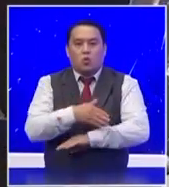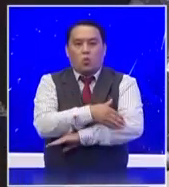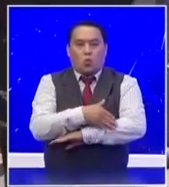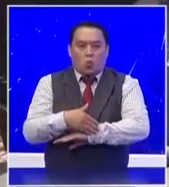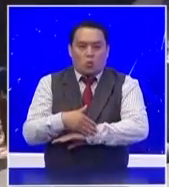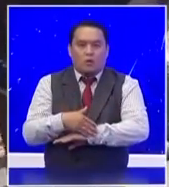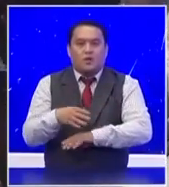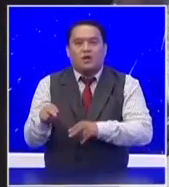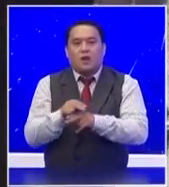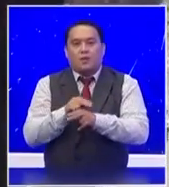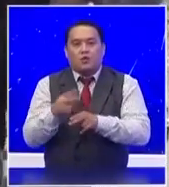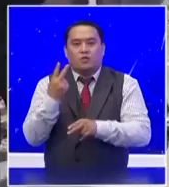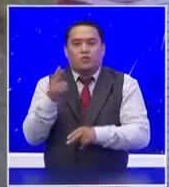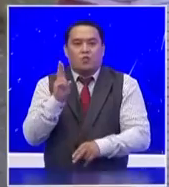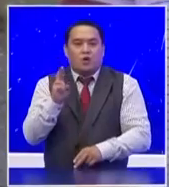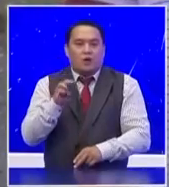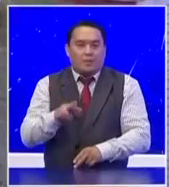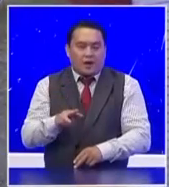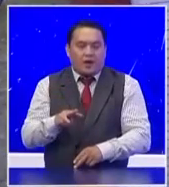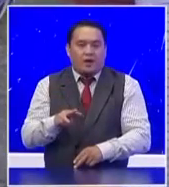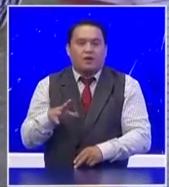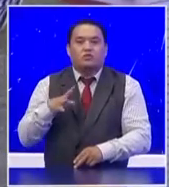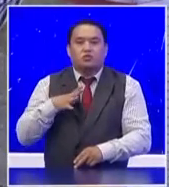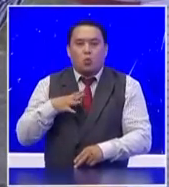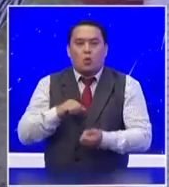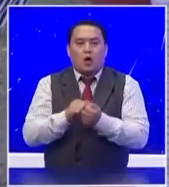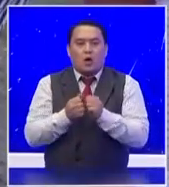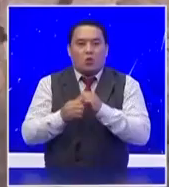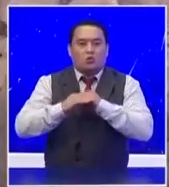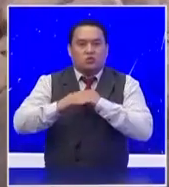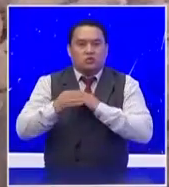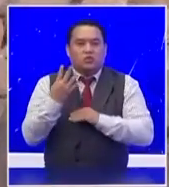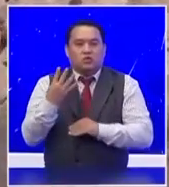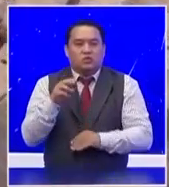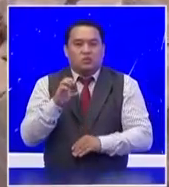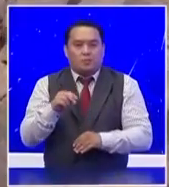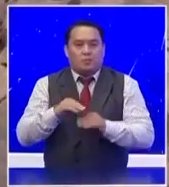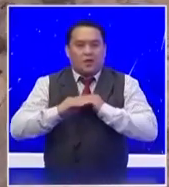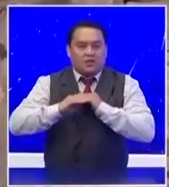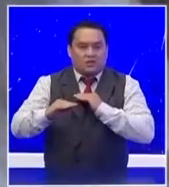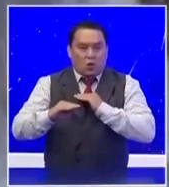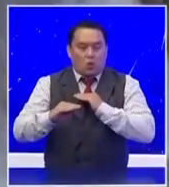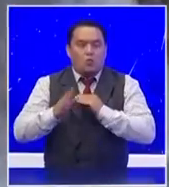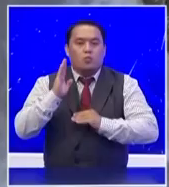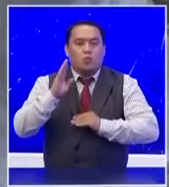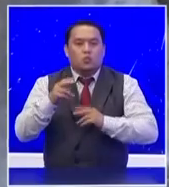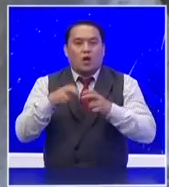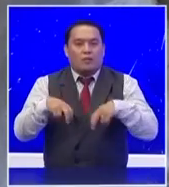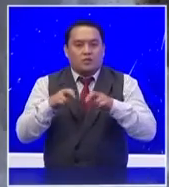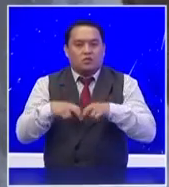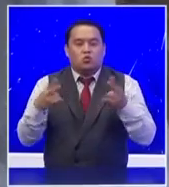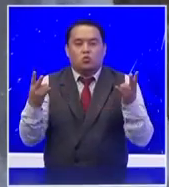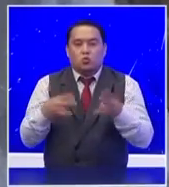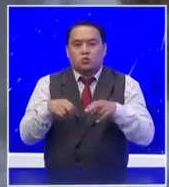где прошел ремонт 2 километра дороги. Как выяснилось, положенные 4 сантиметра асфальта постелены. Но вот для дальнейшего обследования